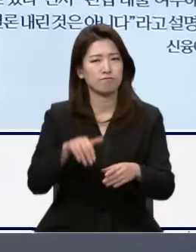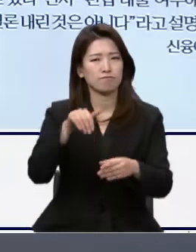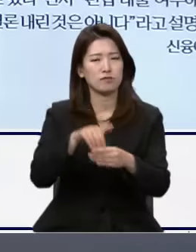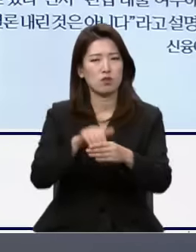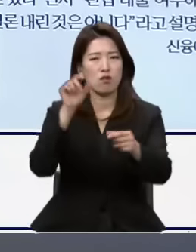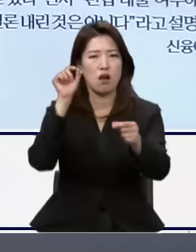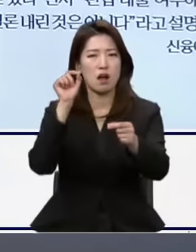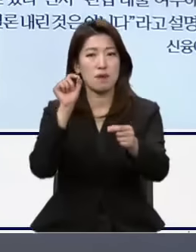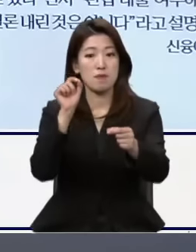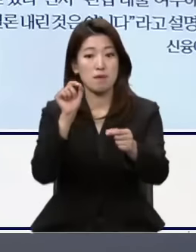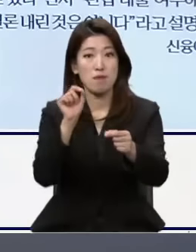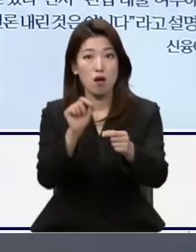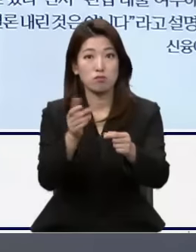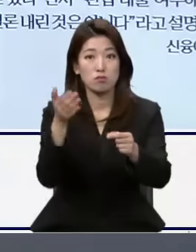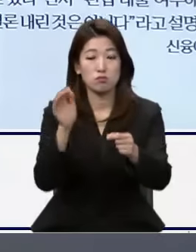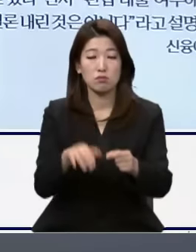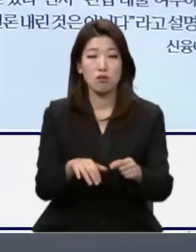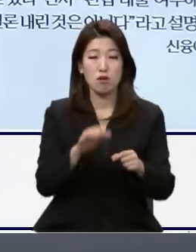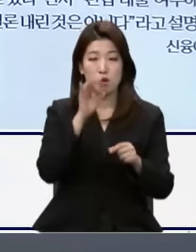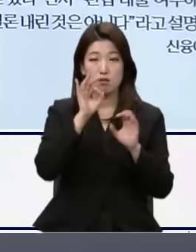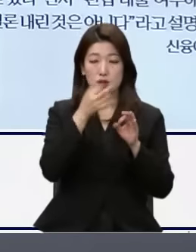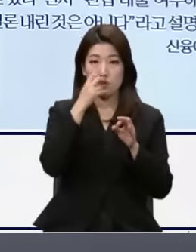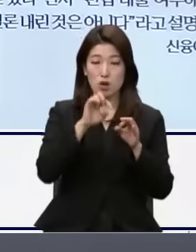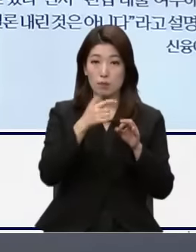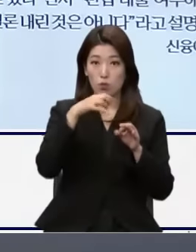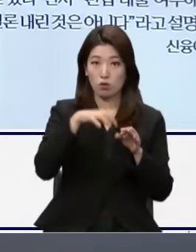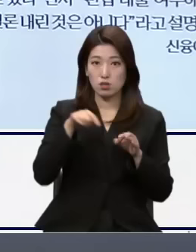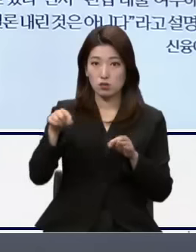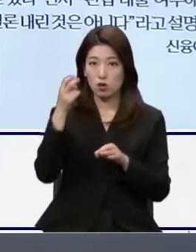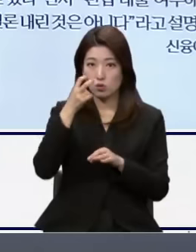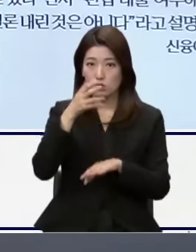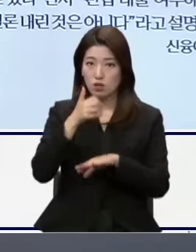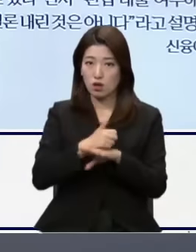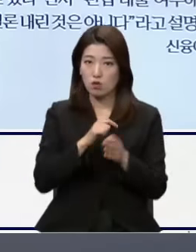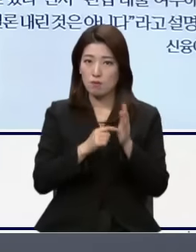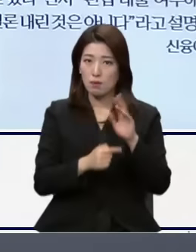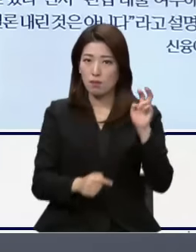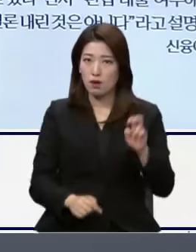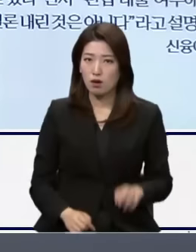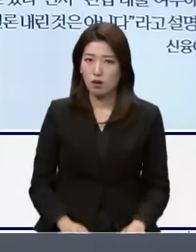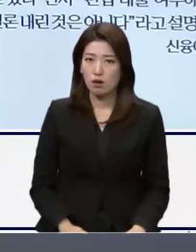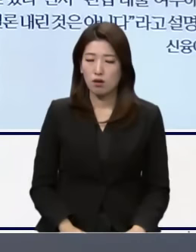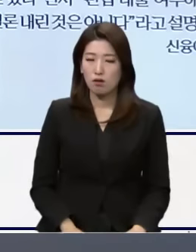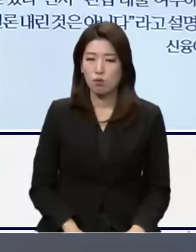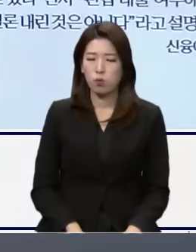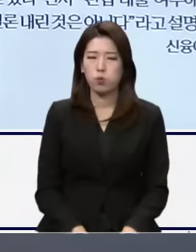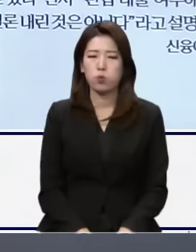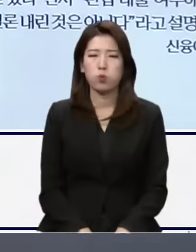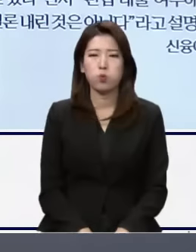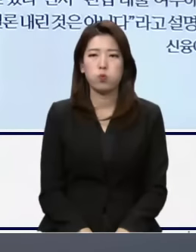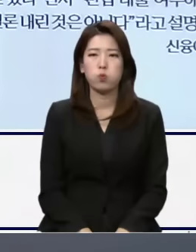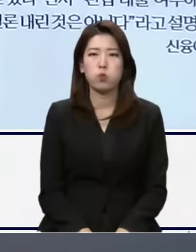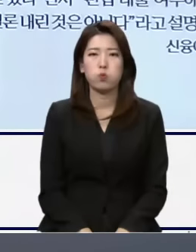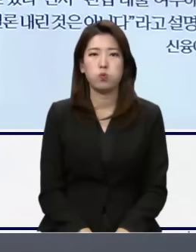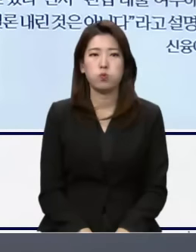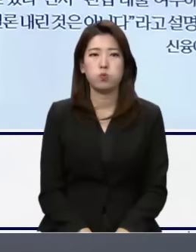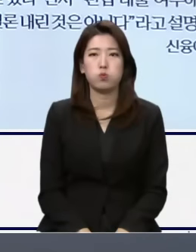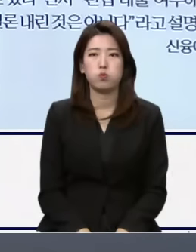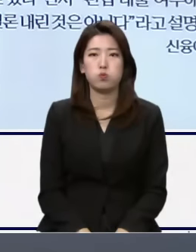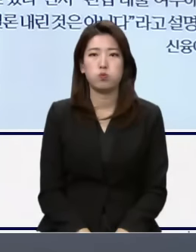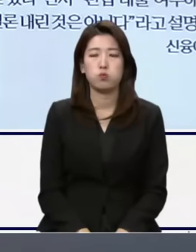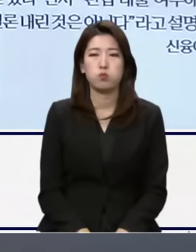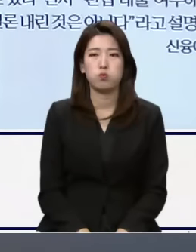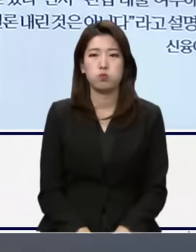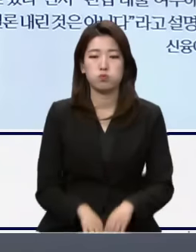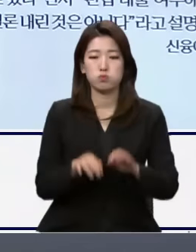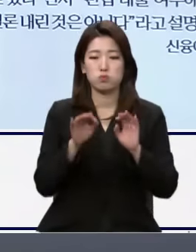검사 결과 금감원의 중간 검사 결과가 발표가 될 것 같다라는 지금 그런 분위기인 거죠 근데 일단 금강원 금강 원장이